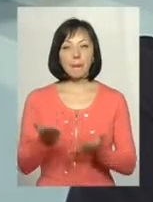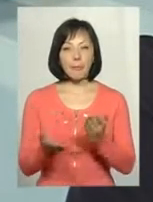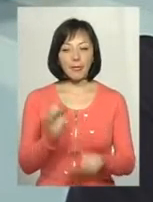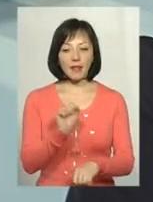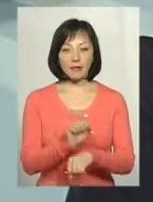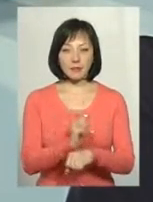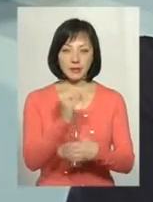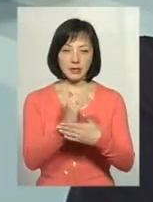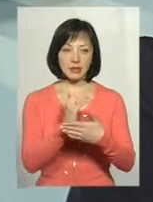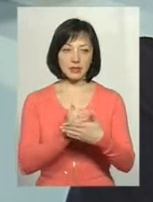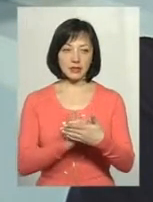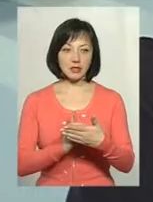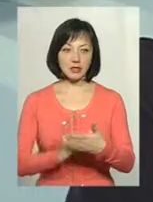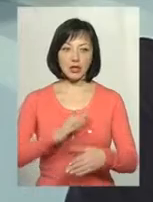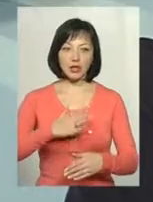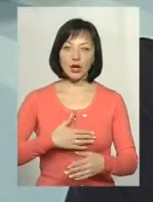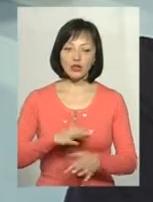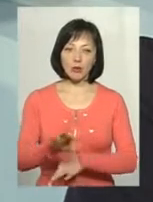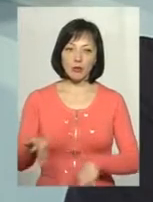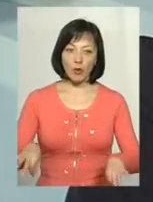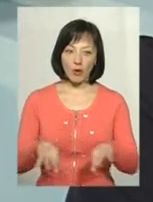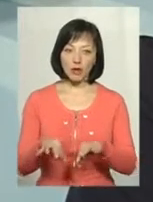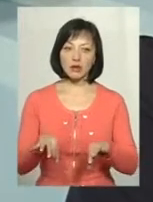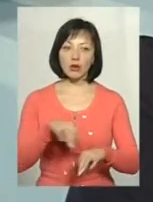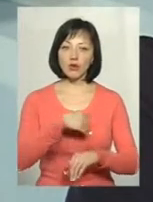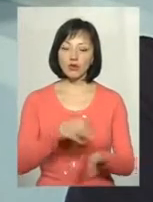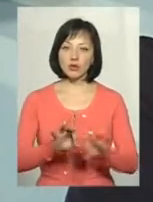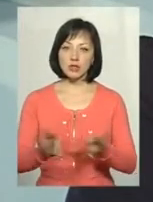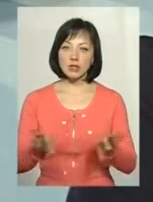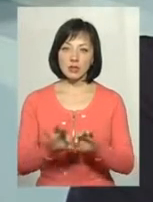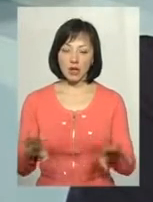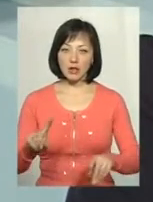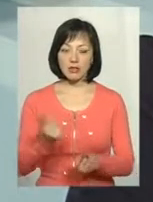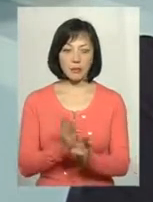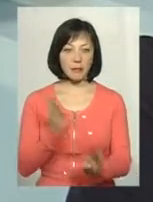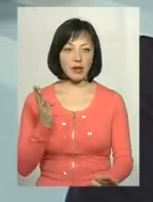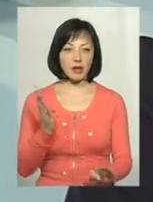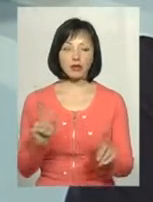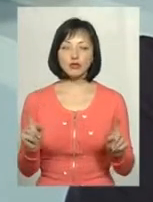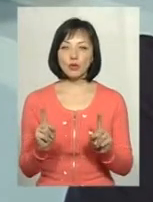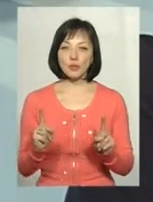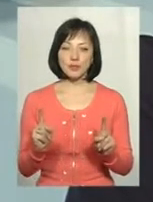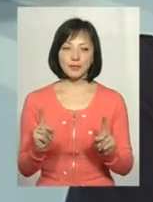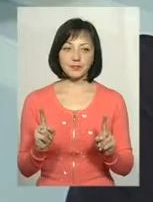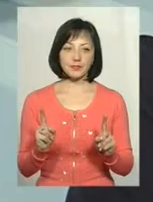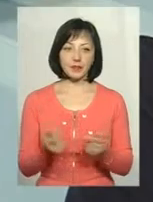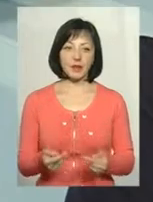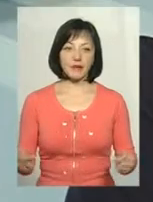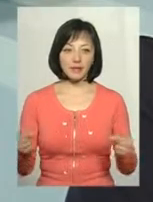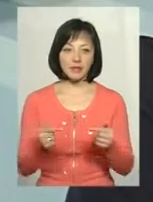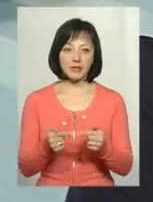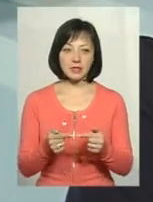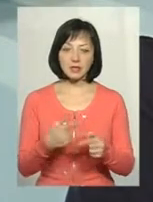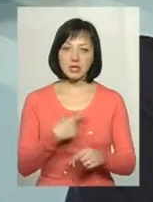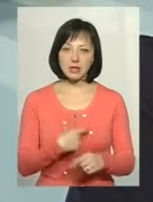зокрема, на наших проектах, то хочу вам сказати, що насамперед, звичайно, ми для того, щоб визначитися для